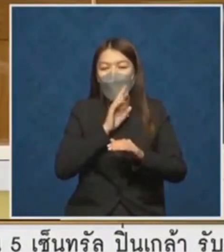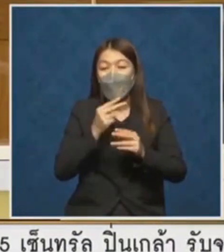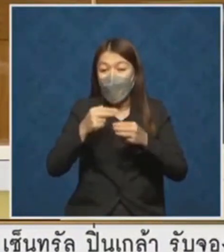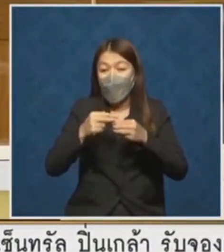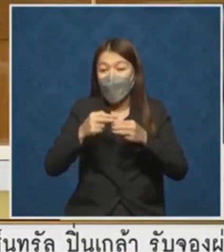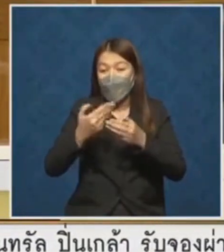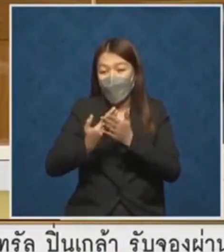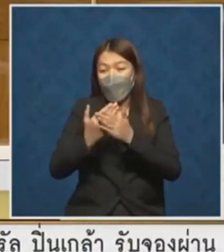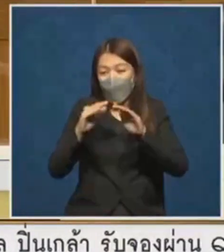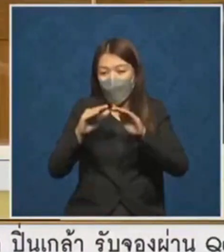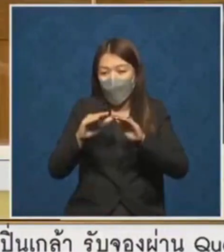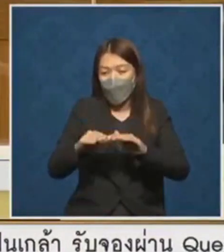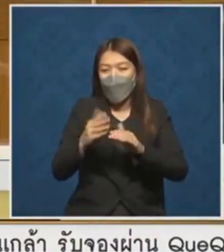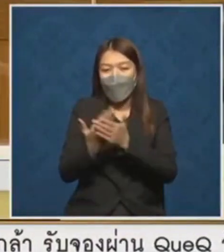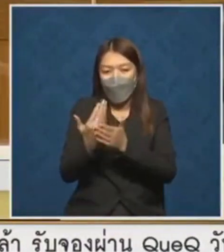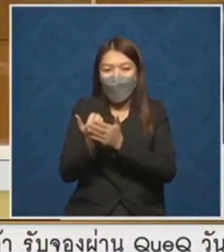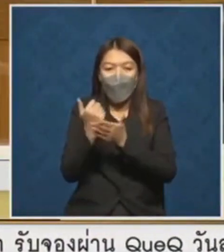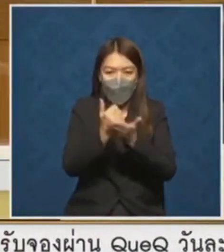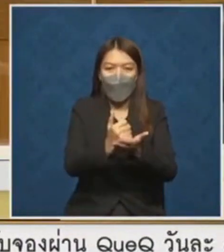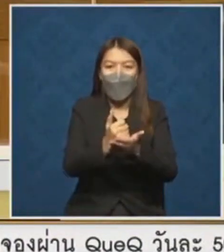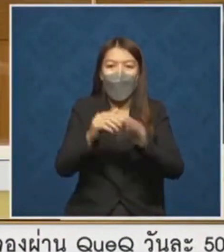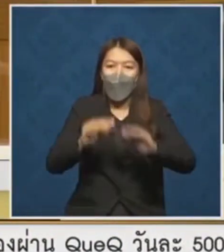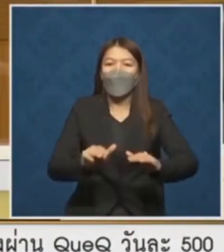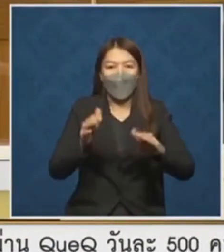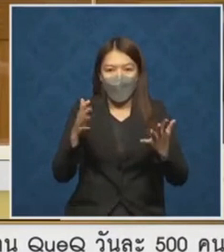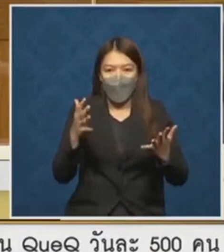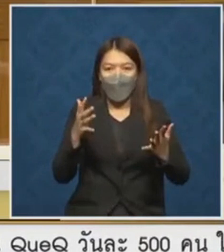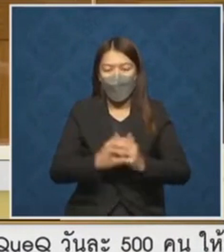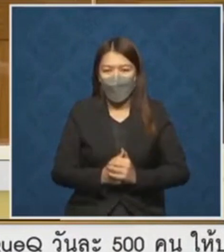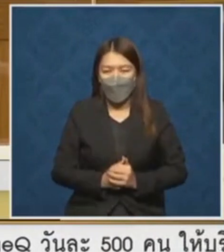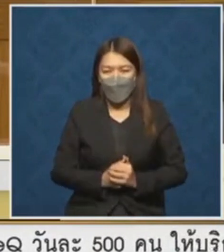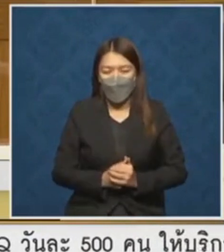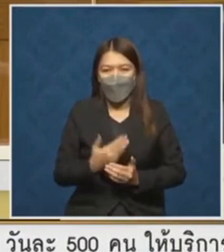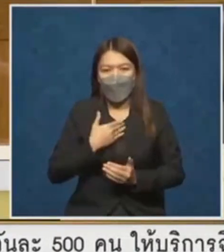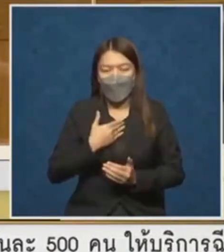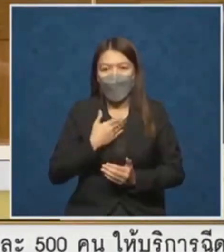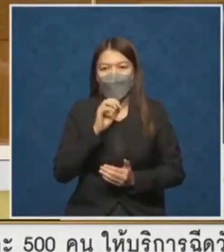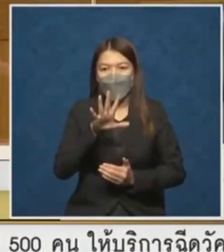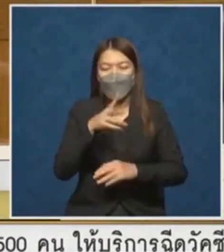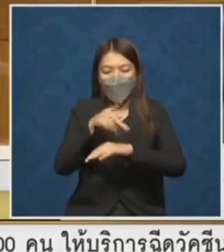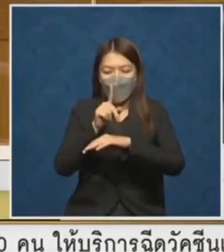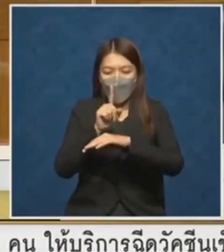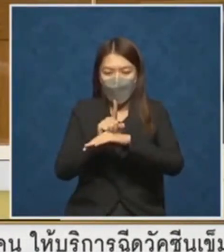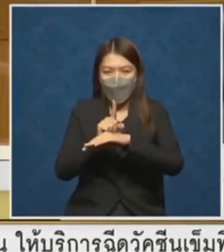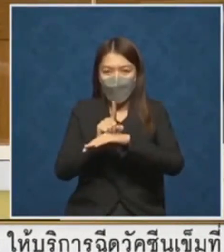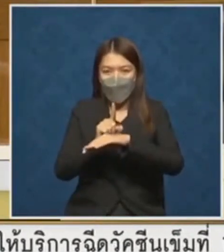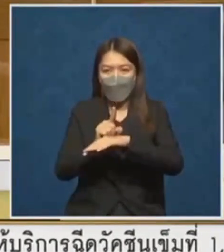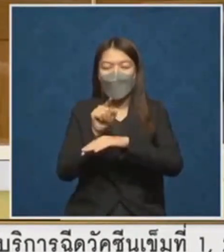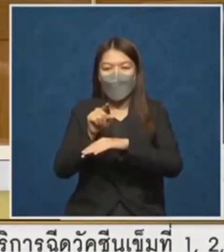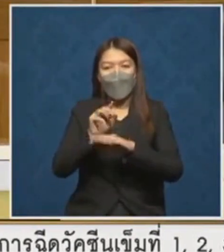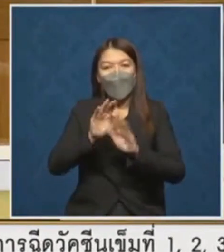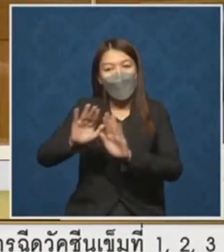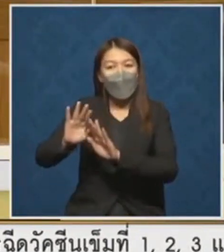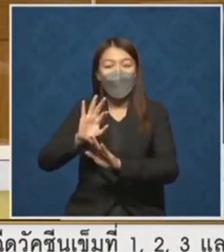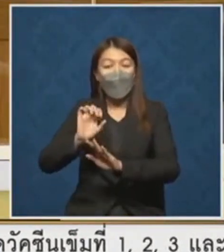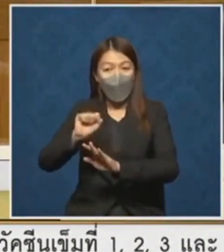ะตรากกแ้ไปัญหานะครับมการใช้กองทนนมนตรึงราคาดีเซล ปัจจุบัใช้ไปแล้ว 15,000 ล้านและขี่สนใต้ เต